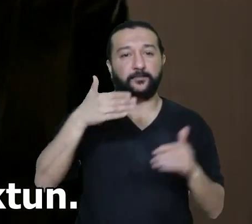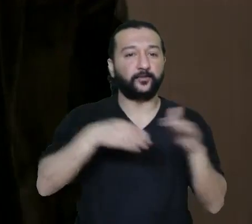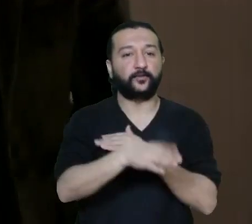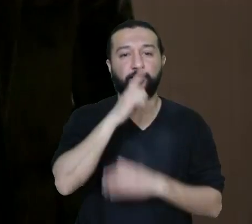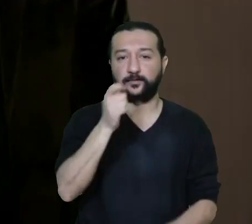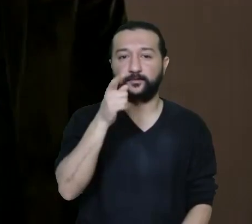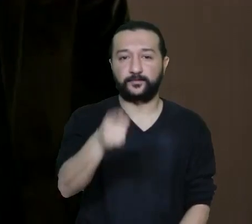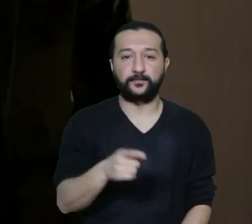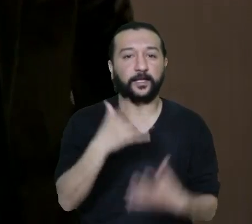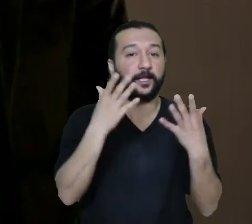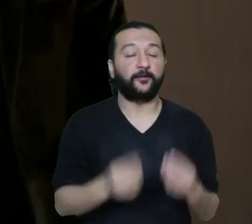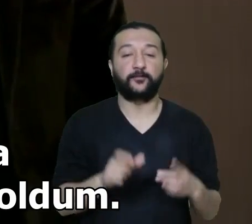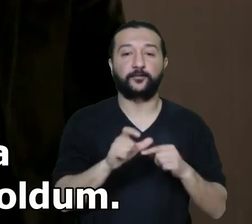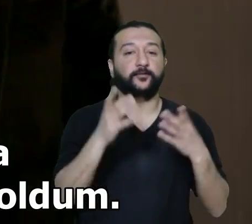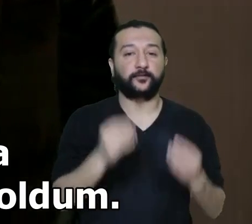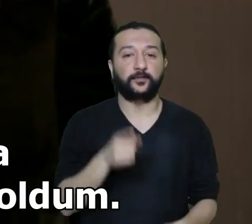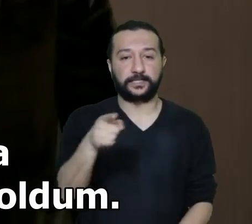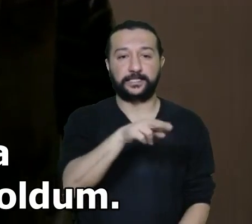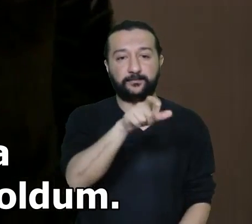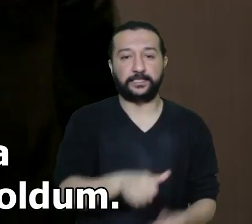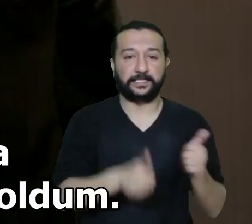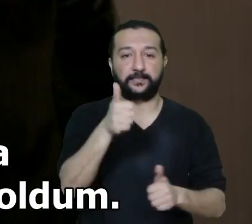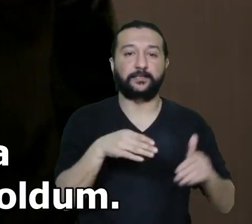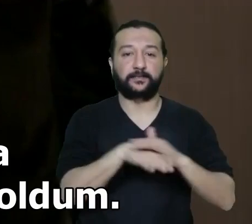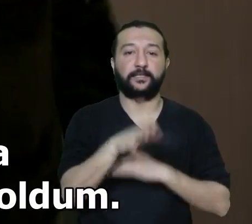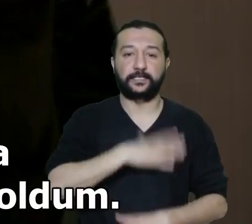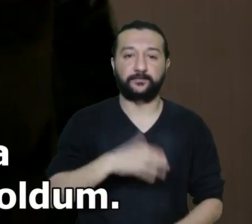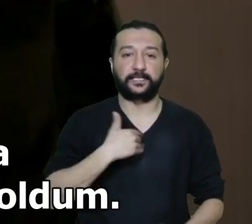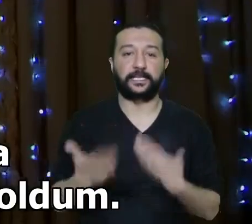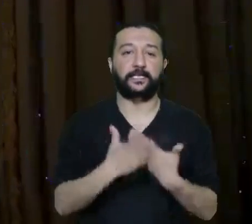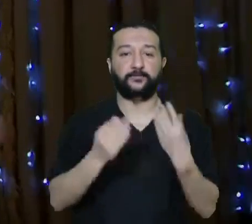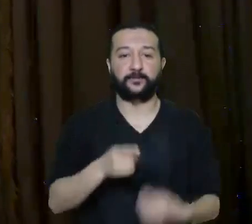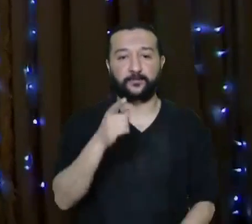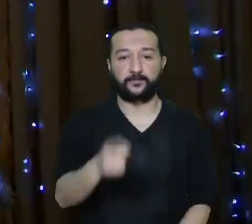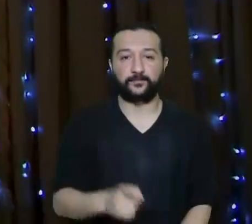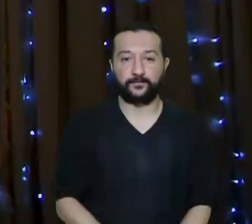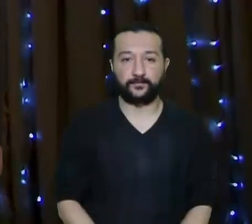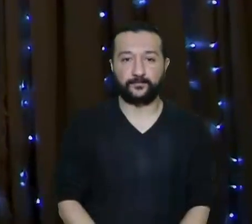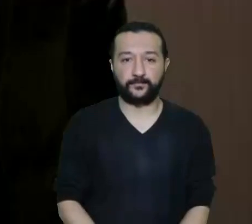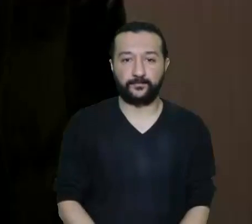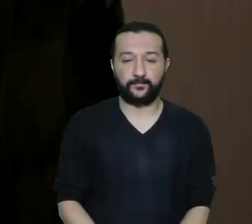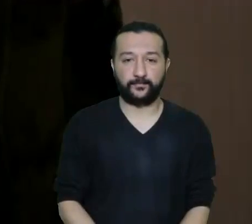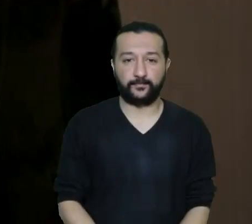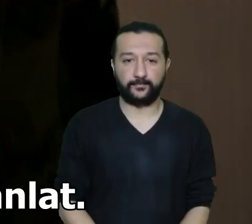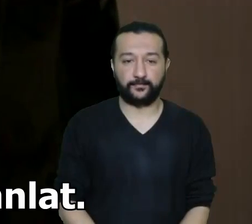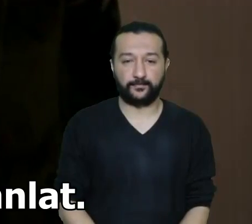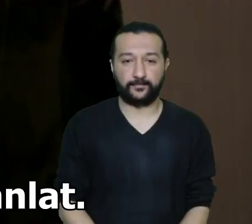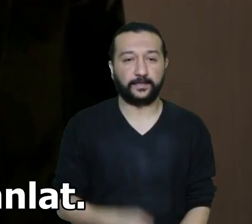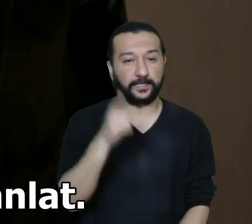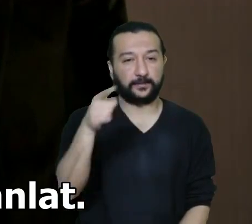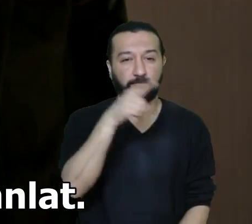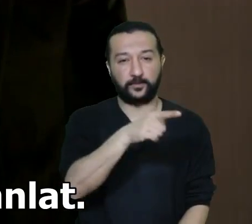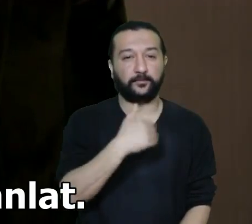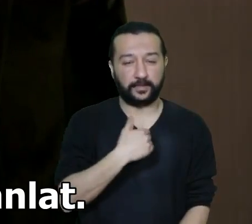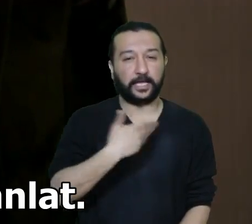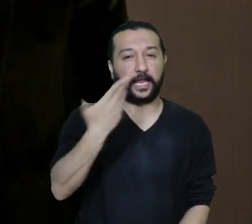soktum. Ne oldu ki Şükrü? O da senin gibi yarışmaya girmek istedi. Ben de yardımcı oldum. Ya sen bunu